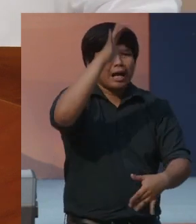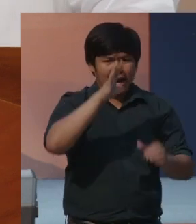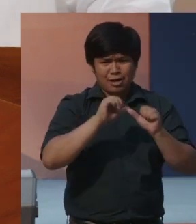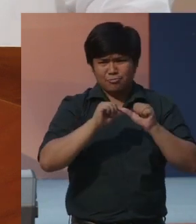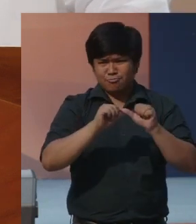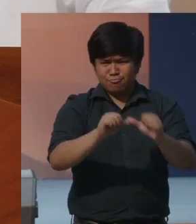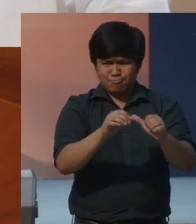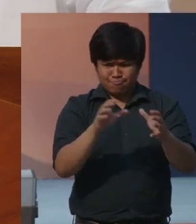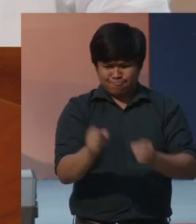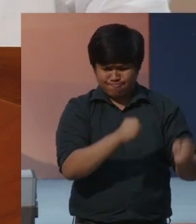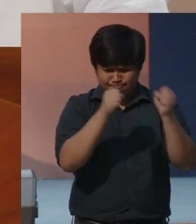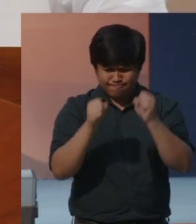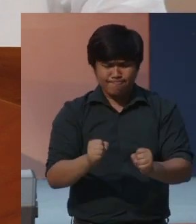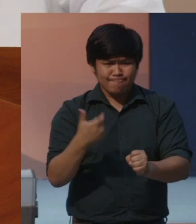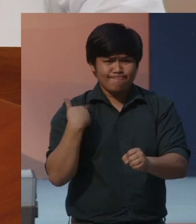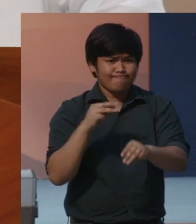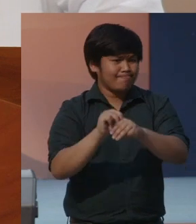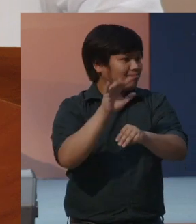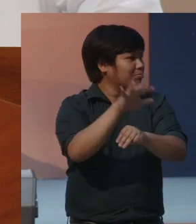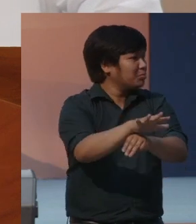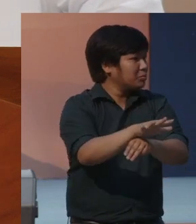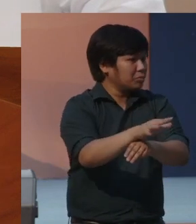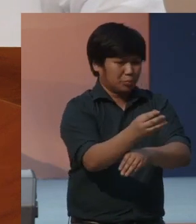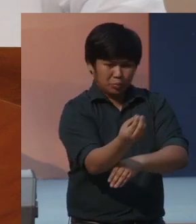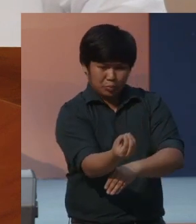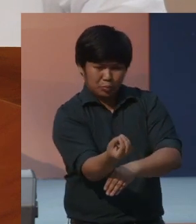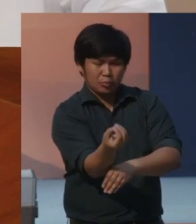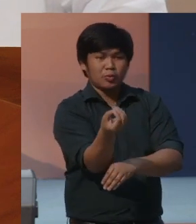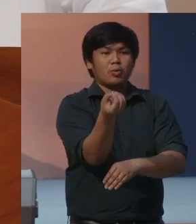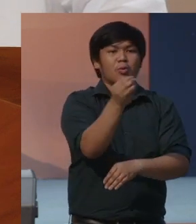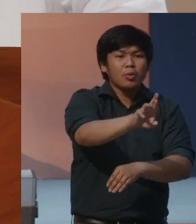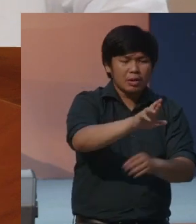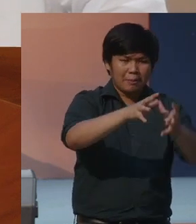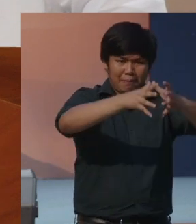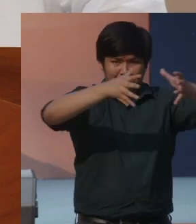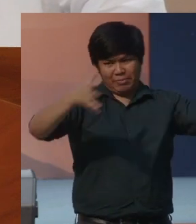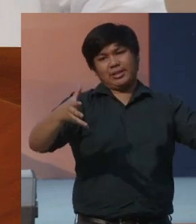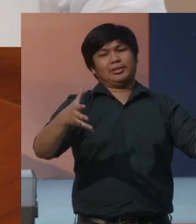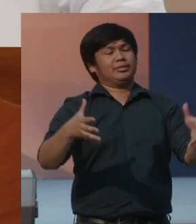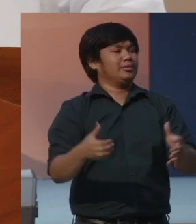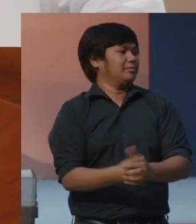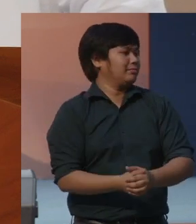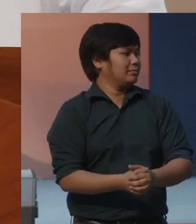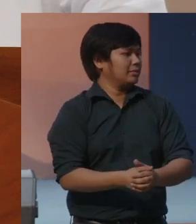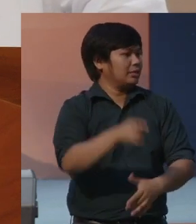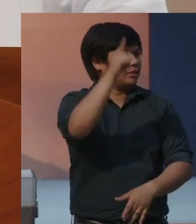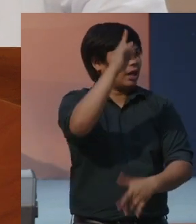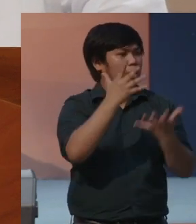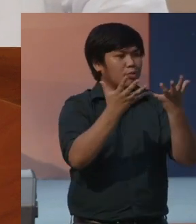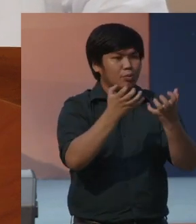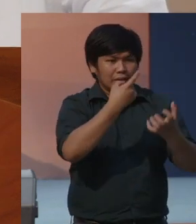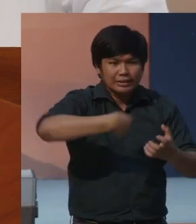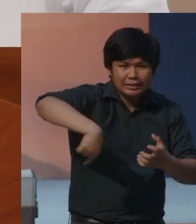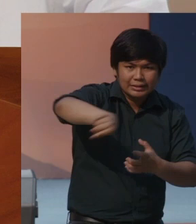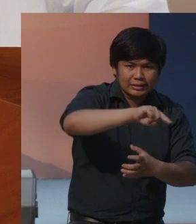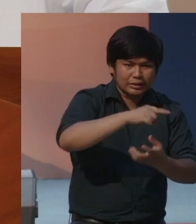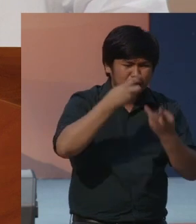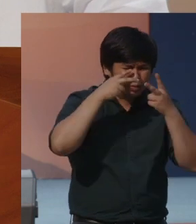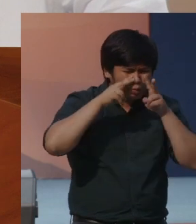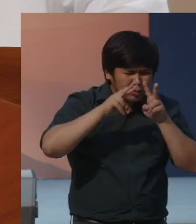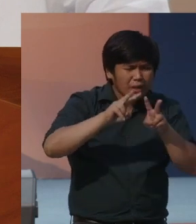ng mirakulo, maliit man o malaki. Nais niya na alalahanin natin ang mga